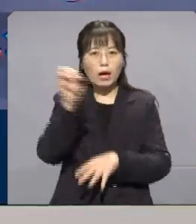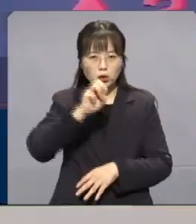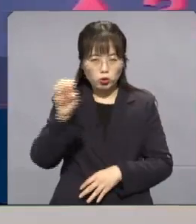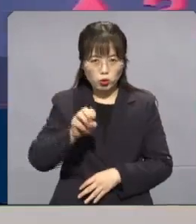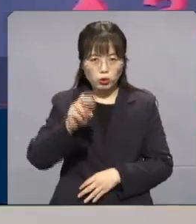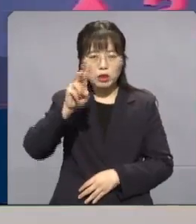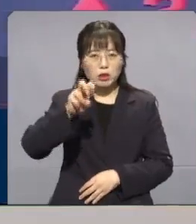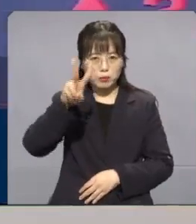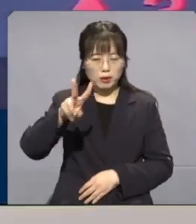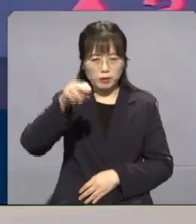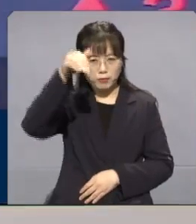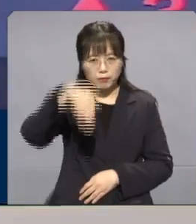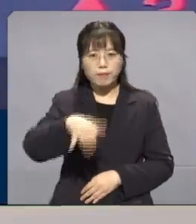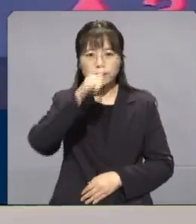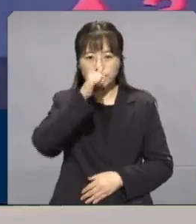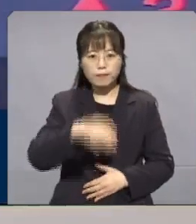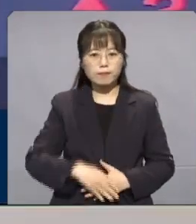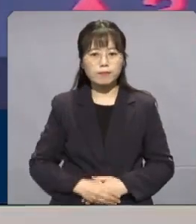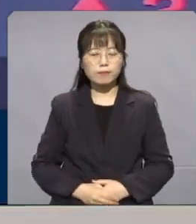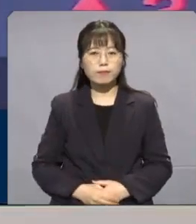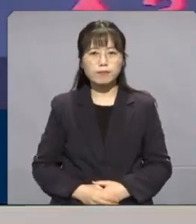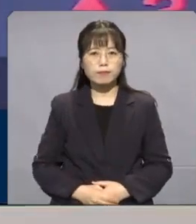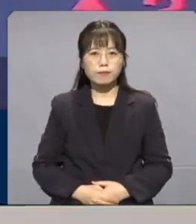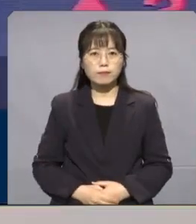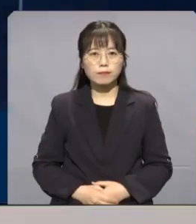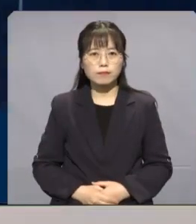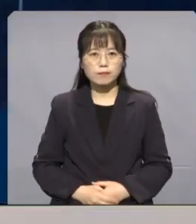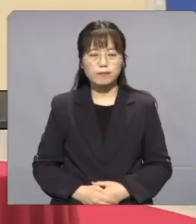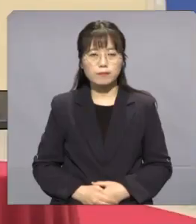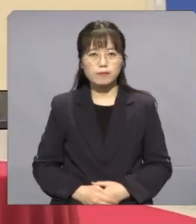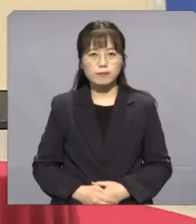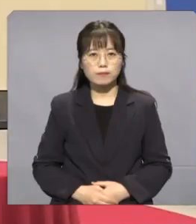급락했습니다 계속해서 신성희 기자입니다